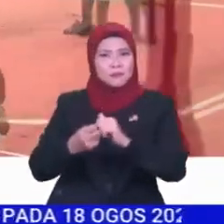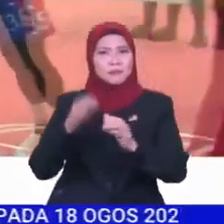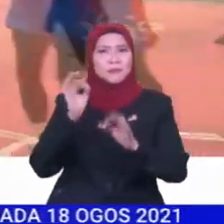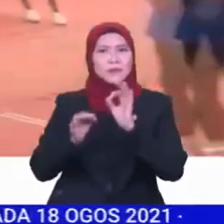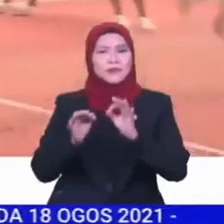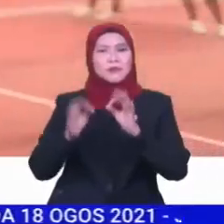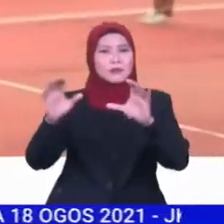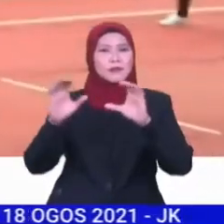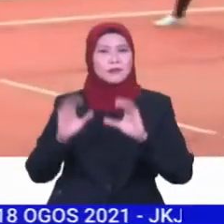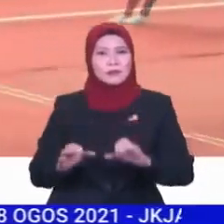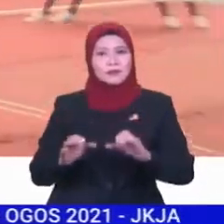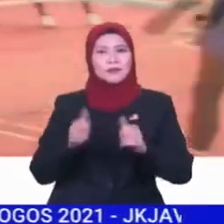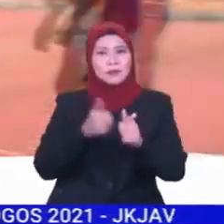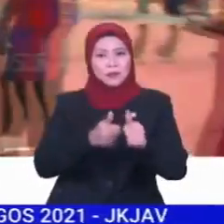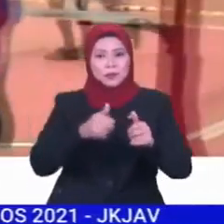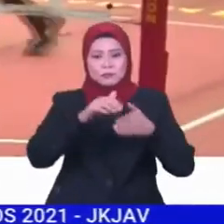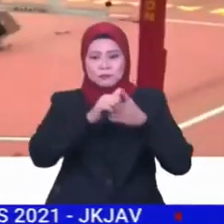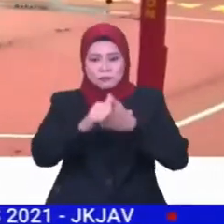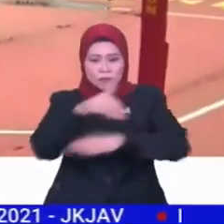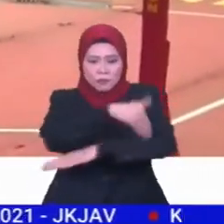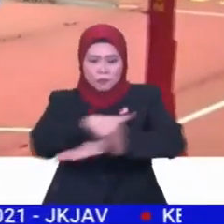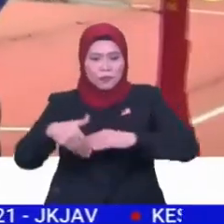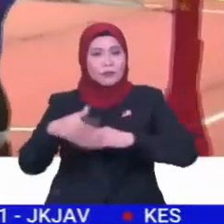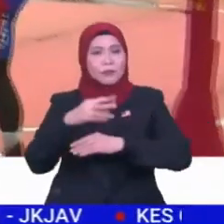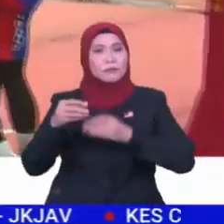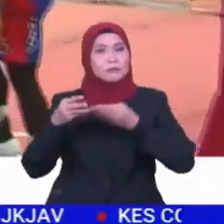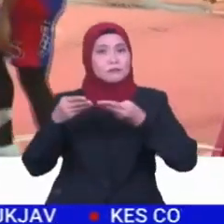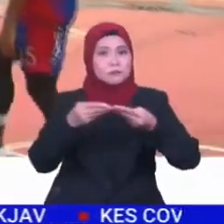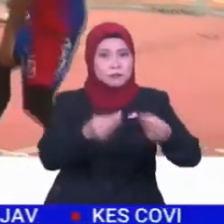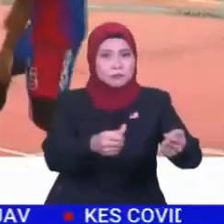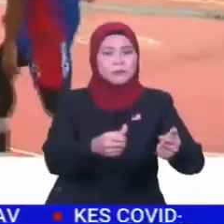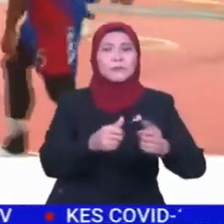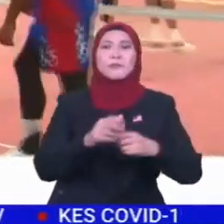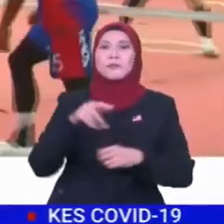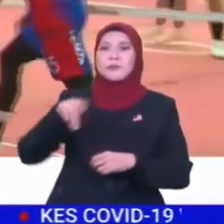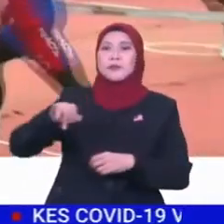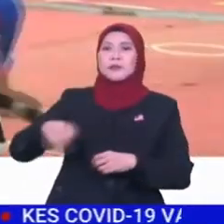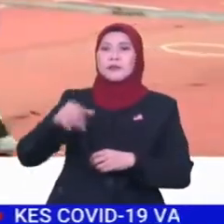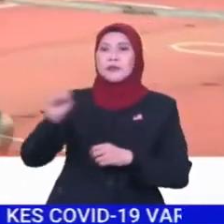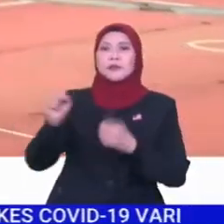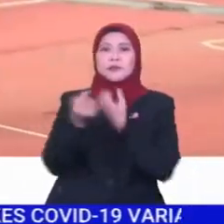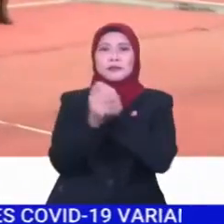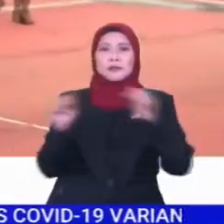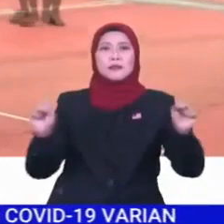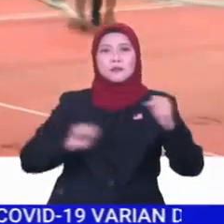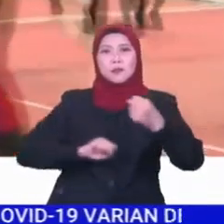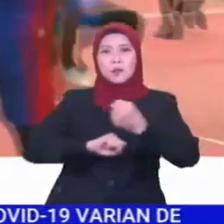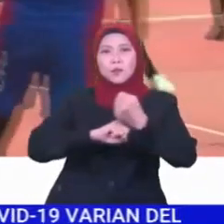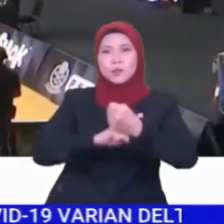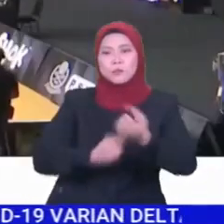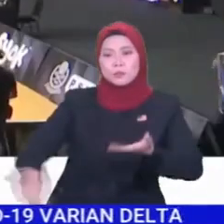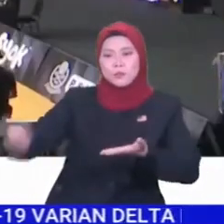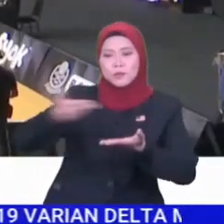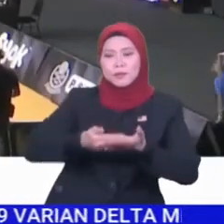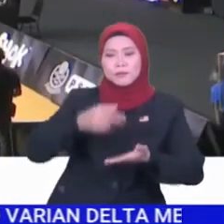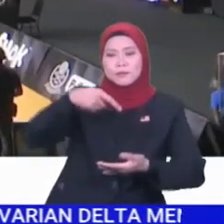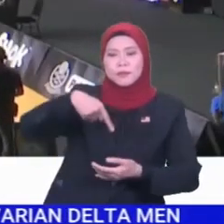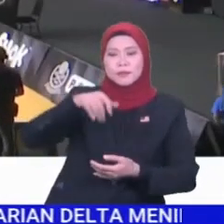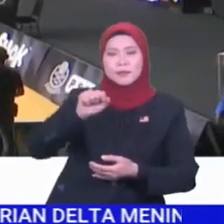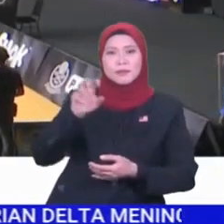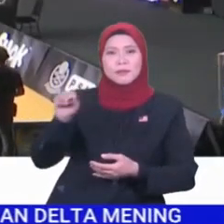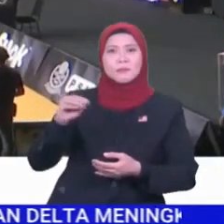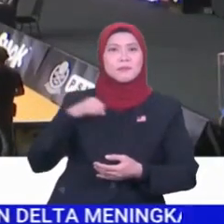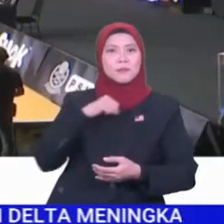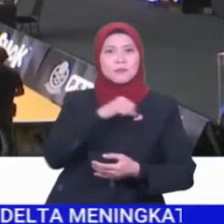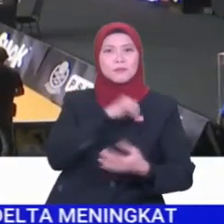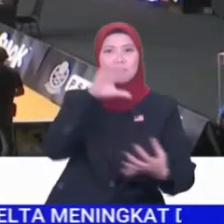sekiranya langkah digariskan dipatuhi dan berjalan lancar. Bukan itu sahaja, PJS bersedia menyokong permohonan PSM menjadi